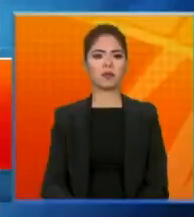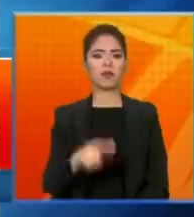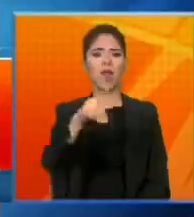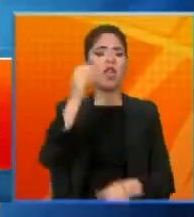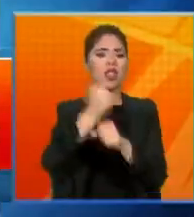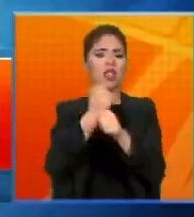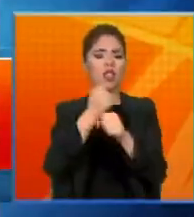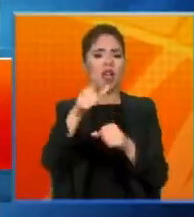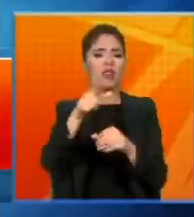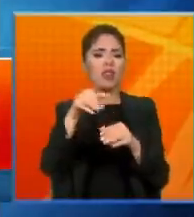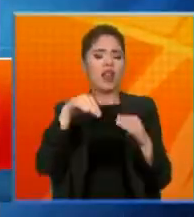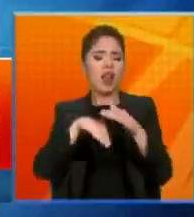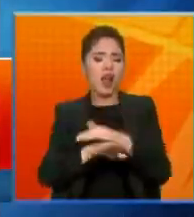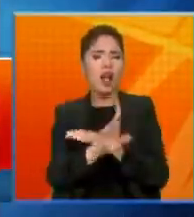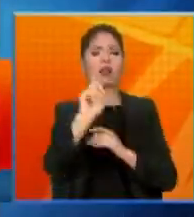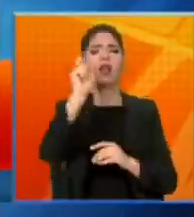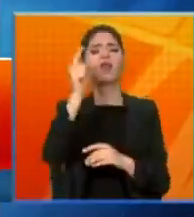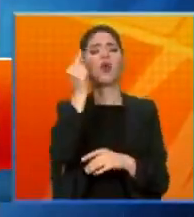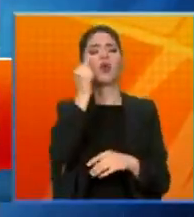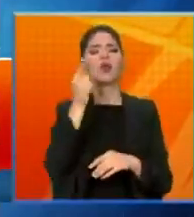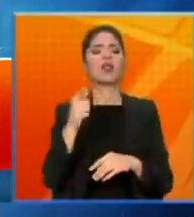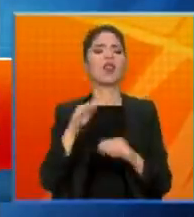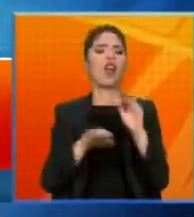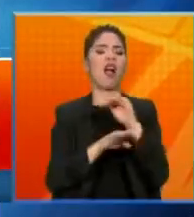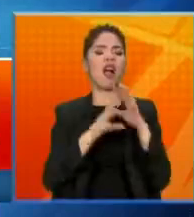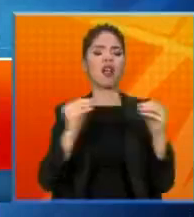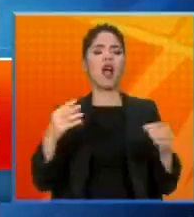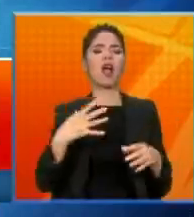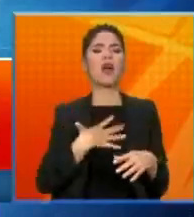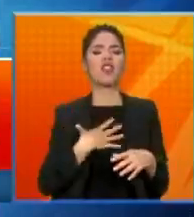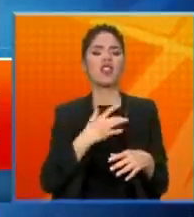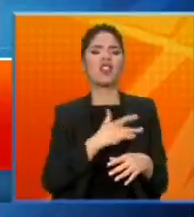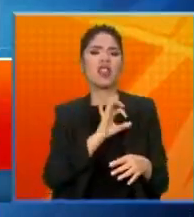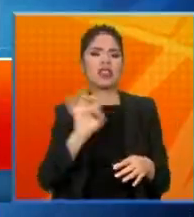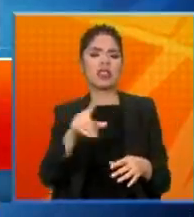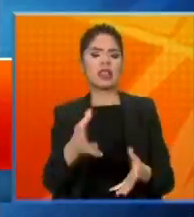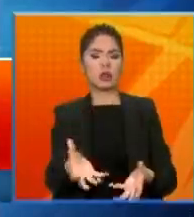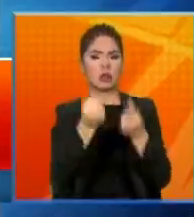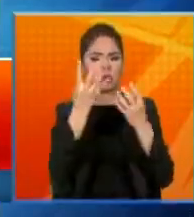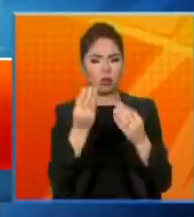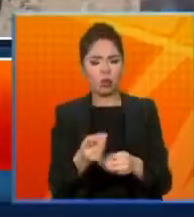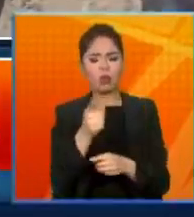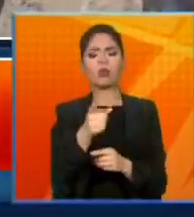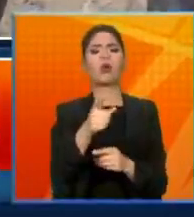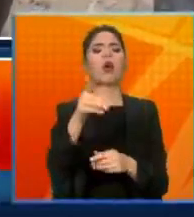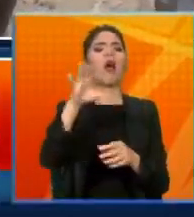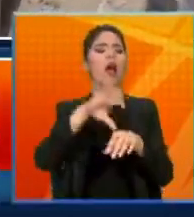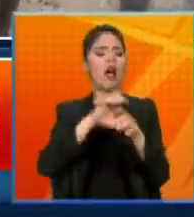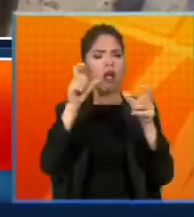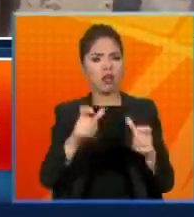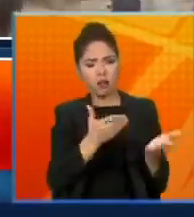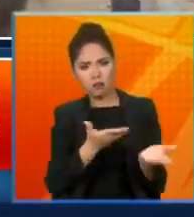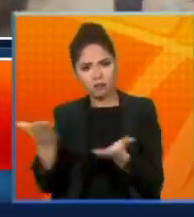Moloz yığınlarının arasından 9 kişinin cansız bedeni çıkarıldı. Yaralı 37 kişi ise çevre hastanelere kaldırıldı. Hasar